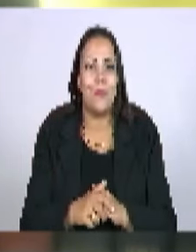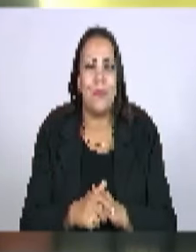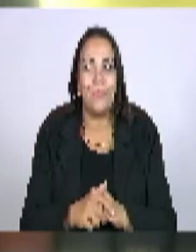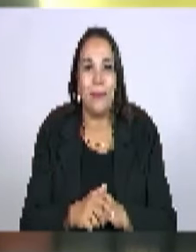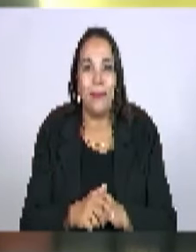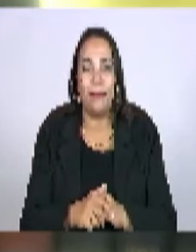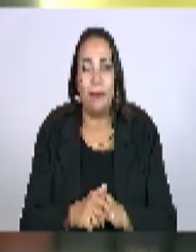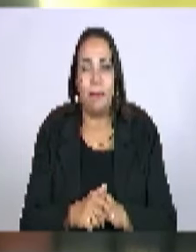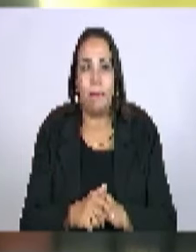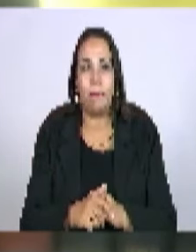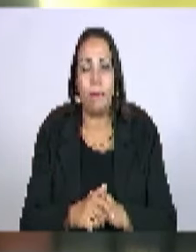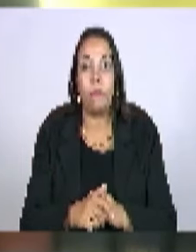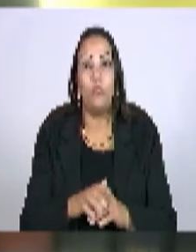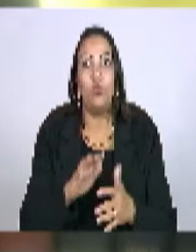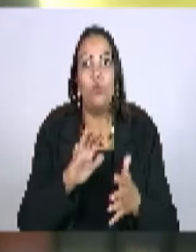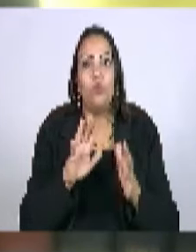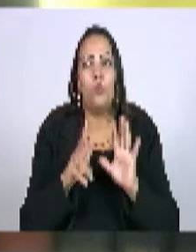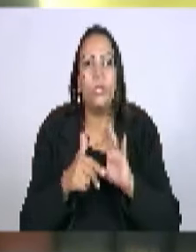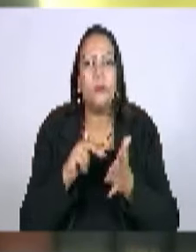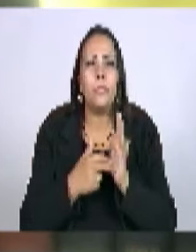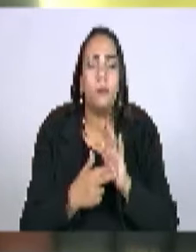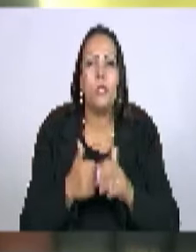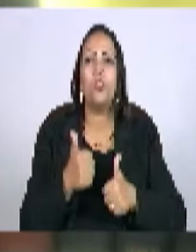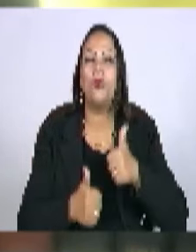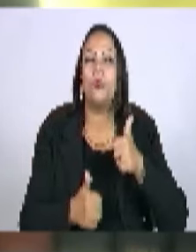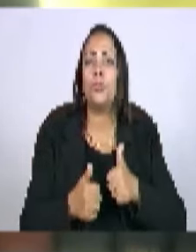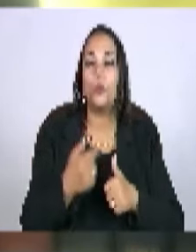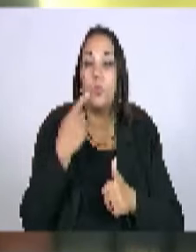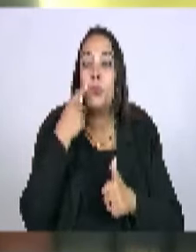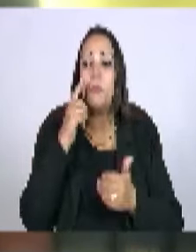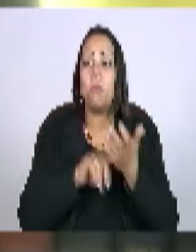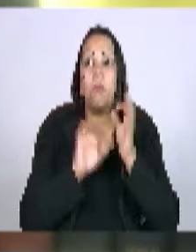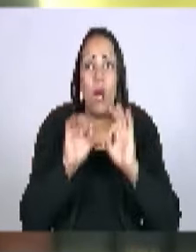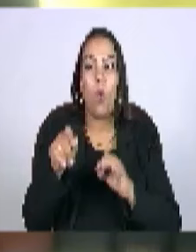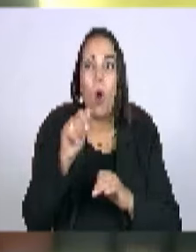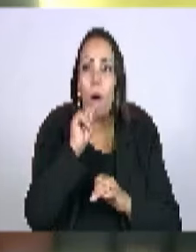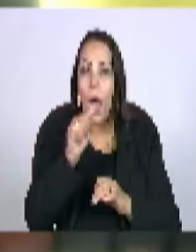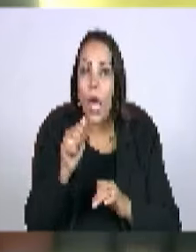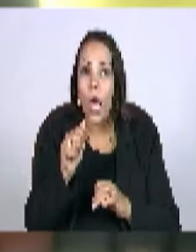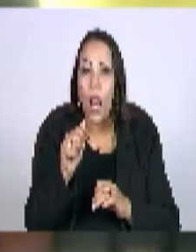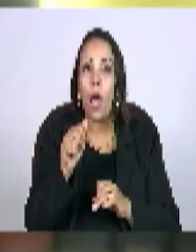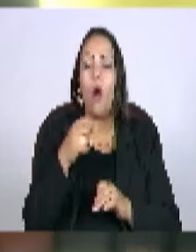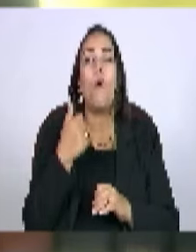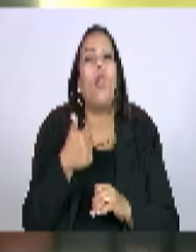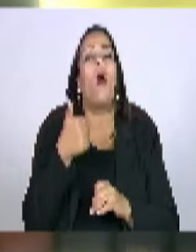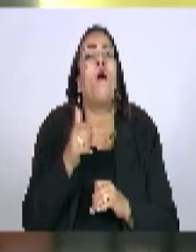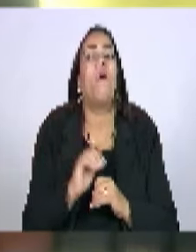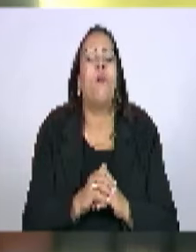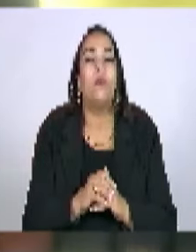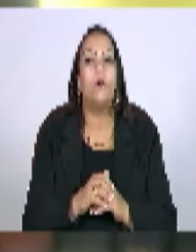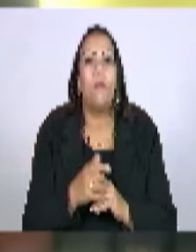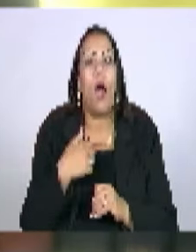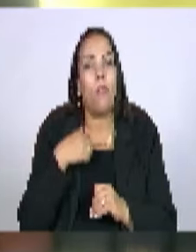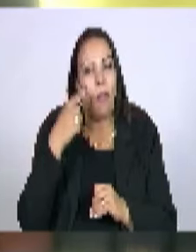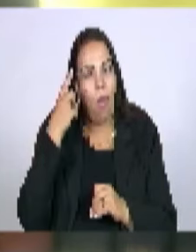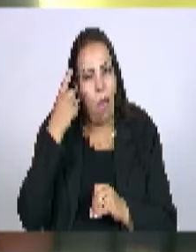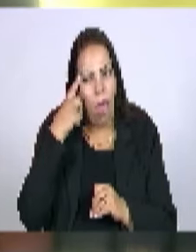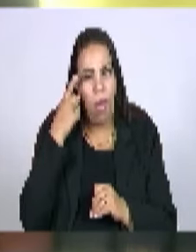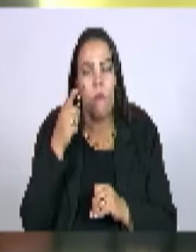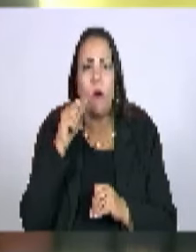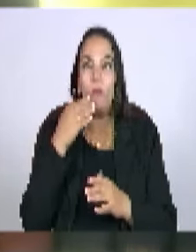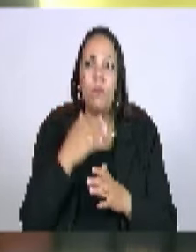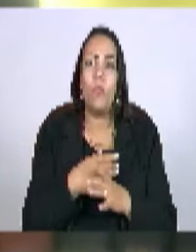بخيل وقد تضع له اختبارات عشان تتاكد من ذلك انا طبعا مقدر